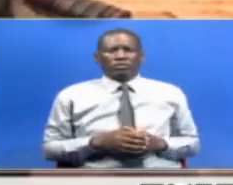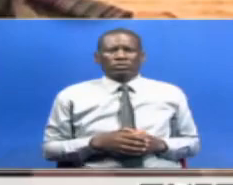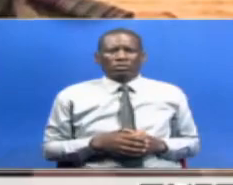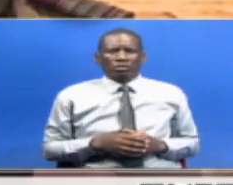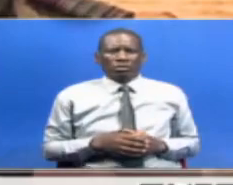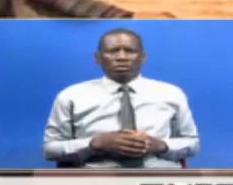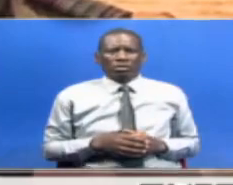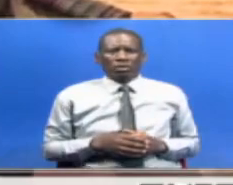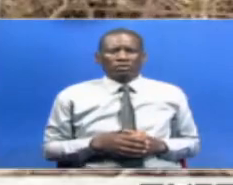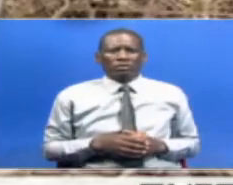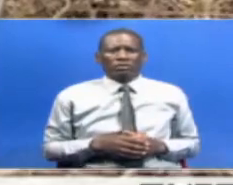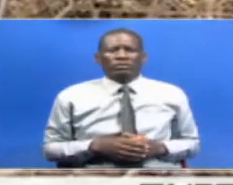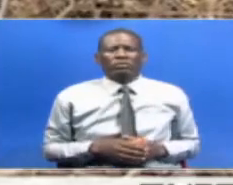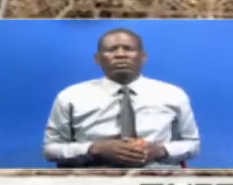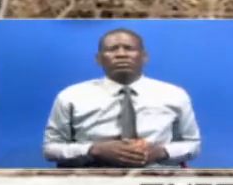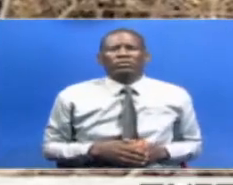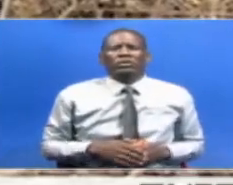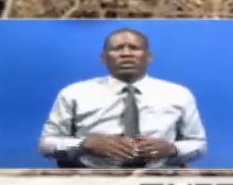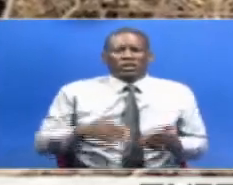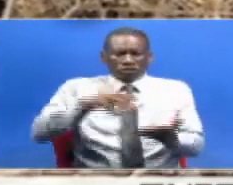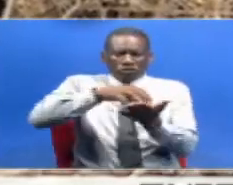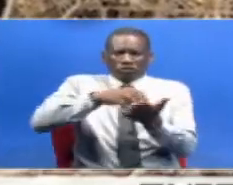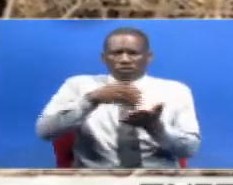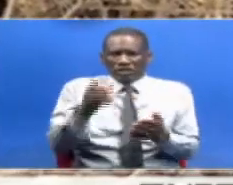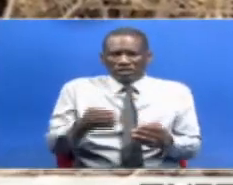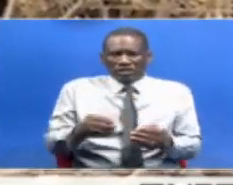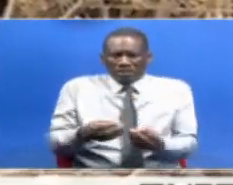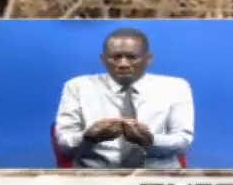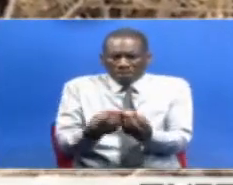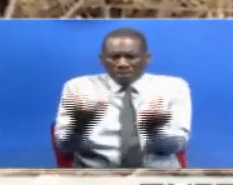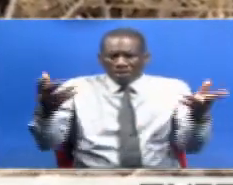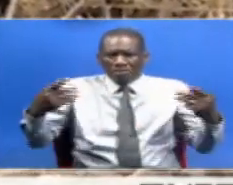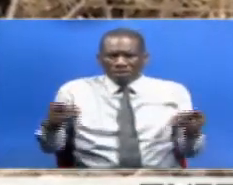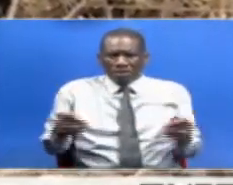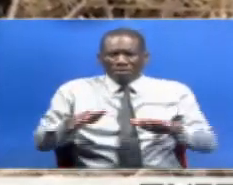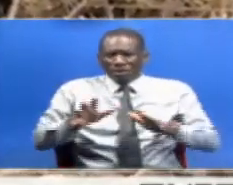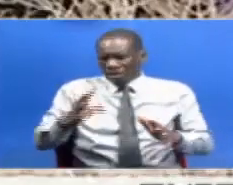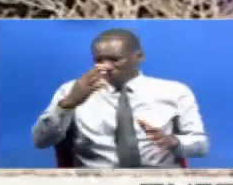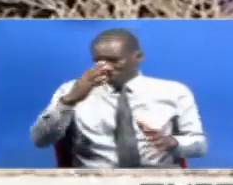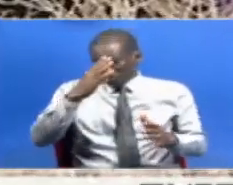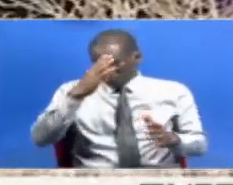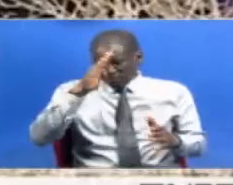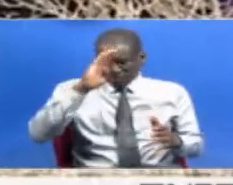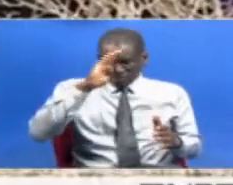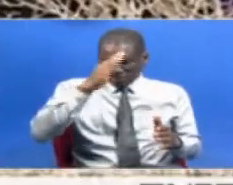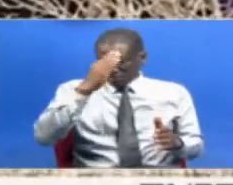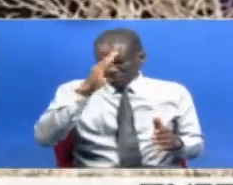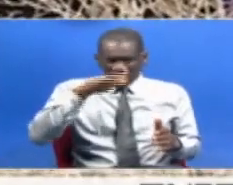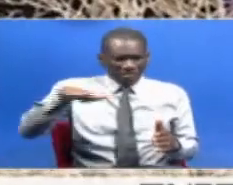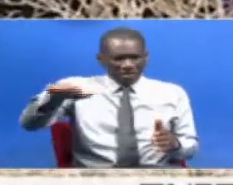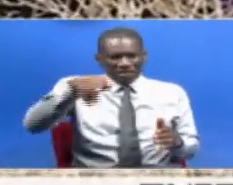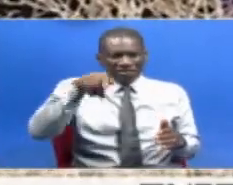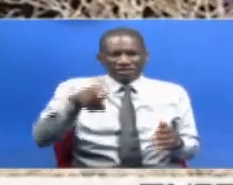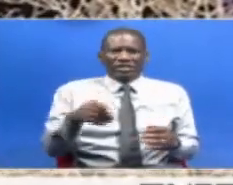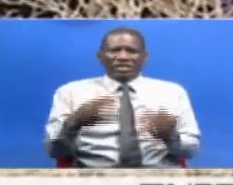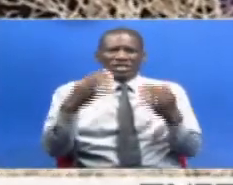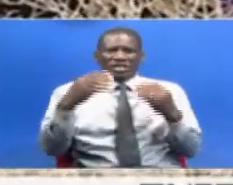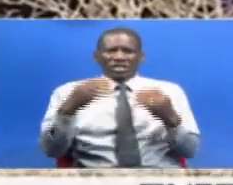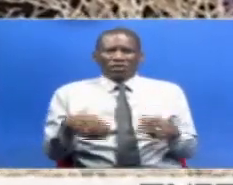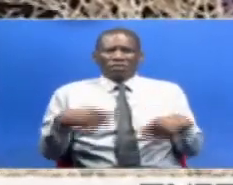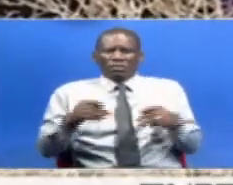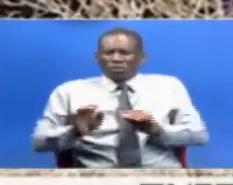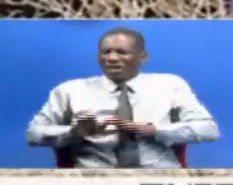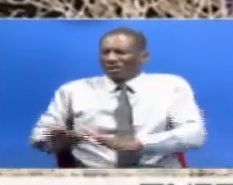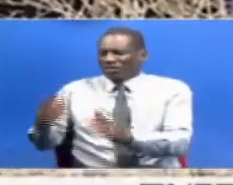ya kaunti ya Kitui inaelewa hilo. Hali hii imewacha wengi kwenye njia panda wenyeji eneo hilo wakilazimika kutoroka